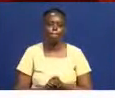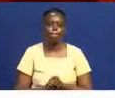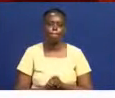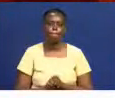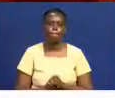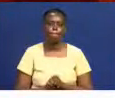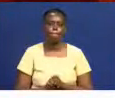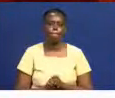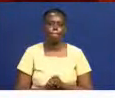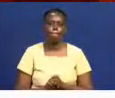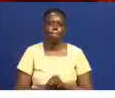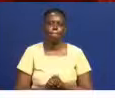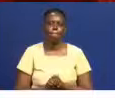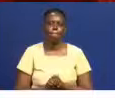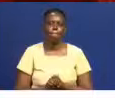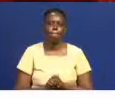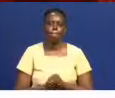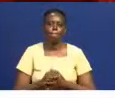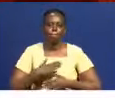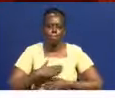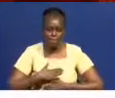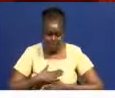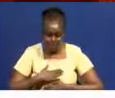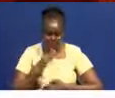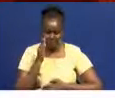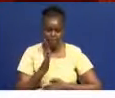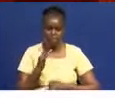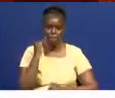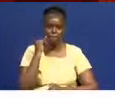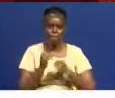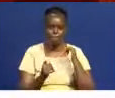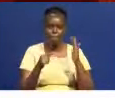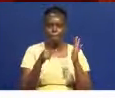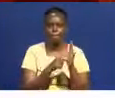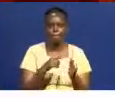Bwana Speaker, la mwisho